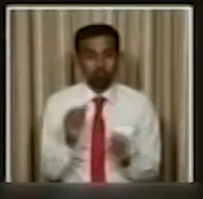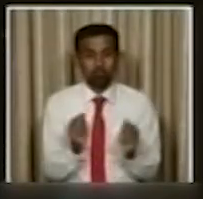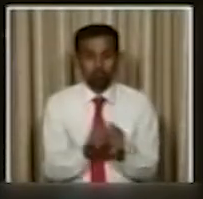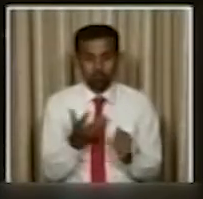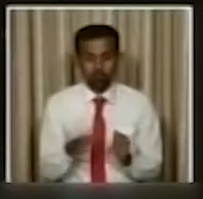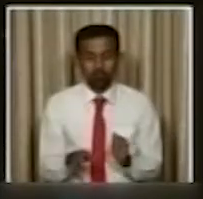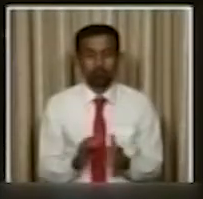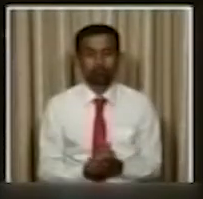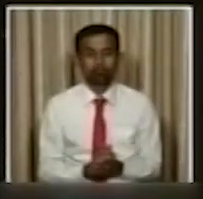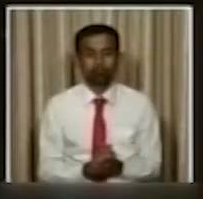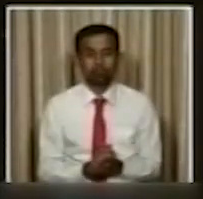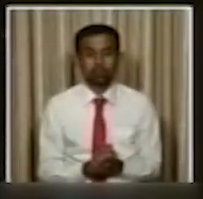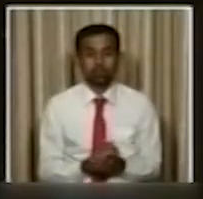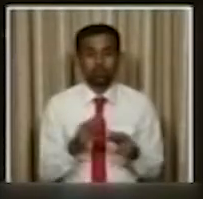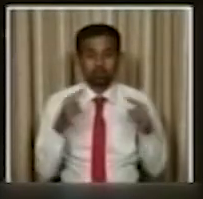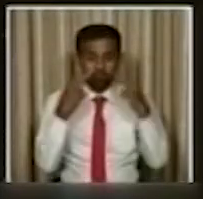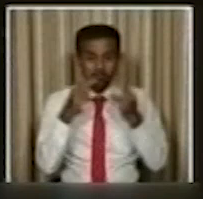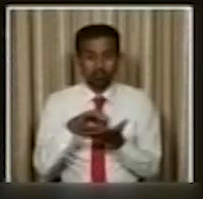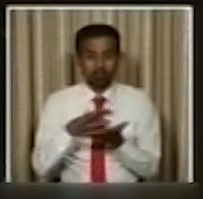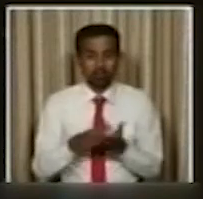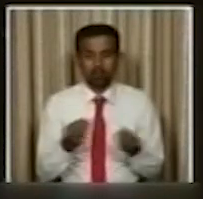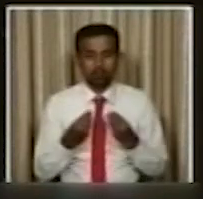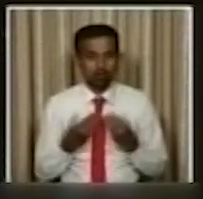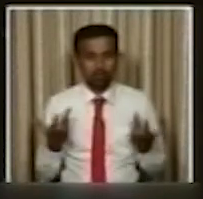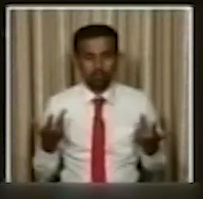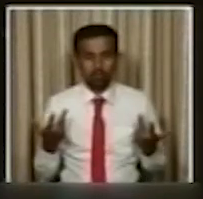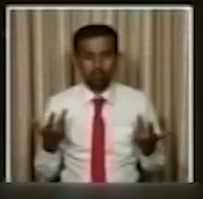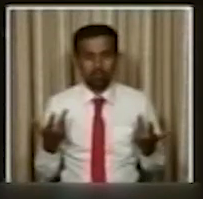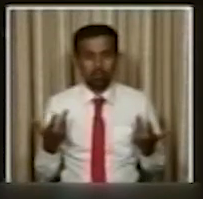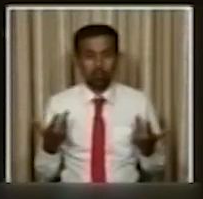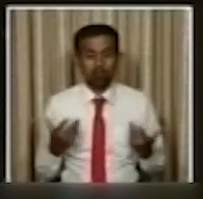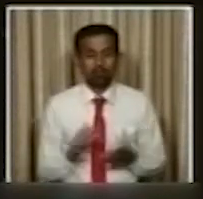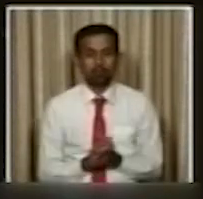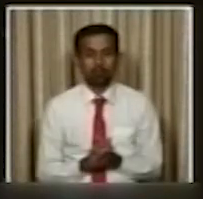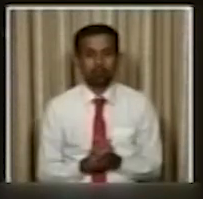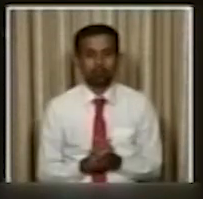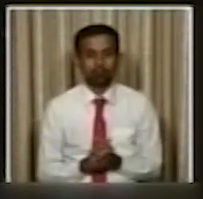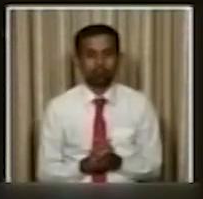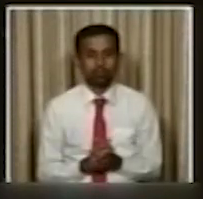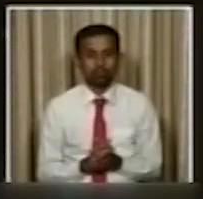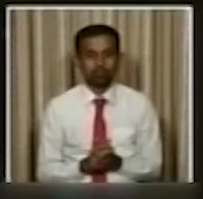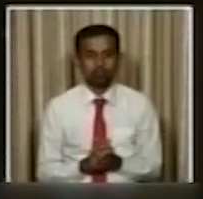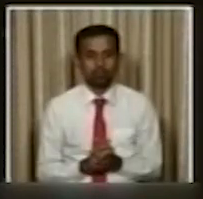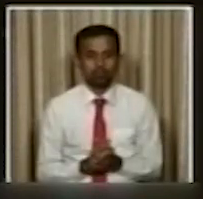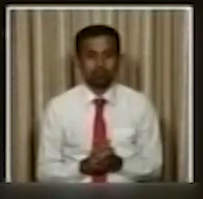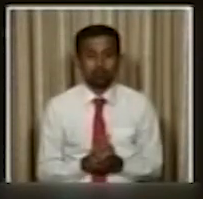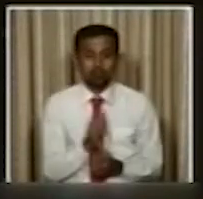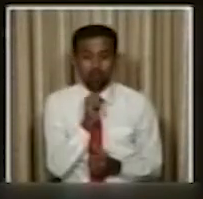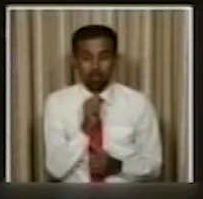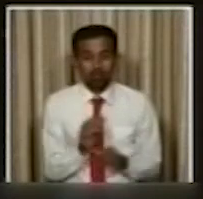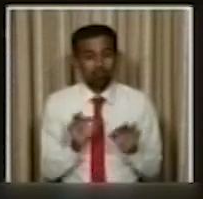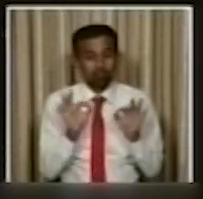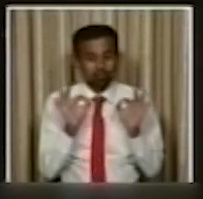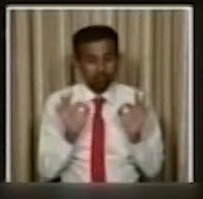முடிவு மட்டும்தான் இப்போது இருக்கின்ற நெருக்கடியில் இருந்து இந்த நாட்டை எமக்கு விடுவிக்கும் என்றெல்லாம் அவர் யதார்த்தமாக நடந்து கொண்டதன் பேரில் தான் இன்று